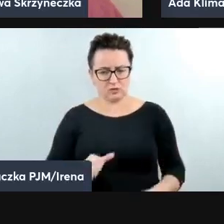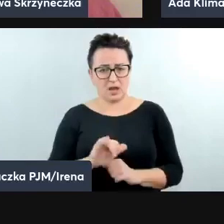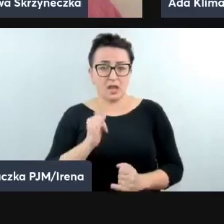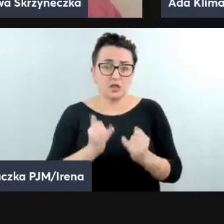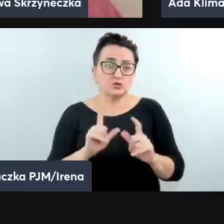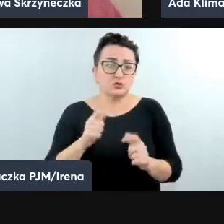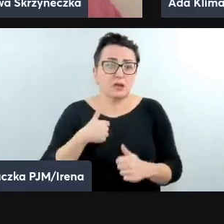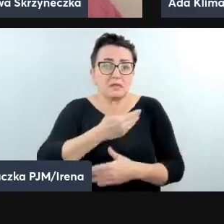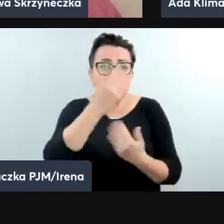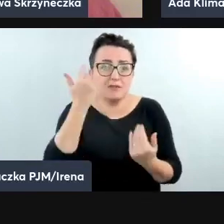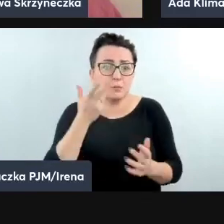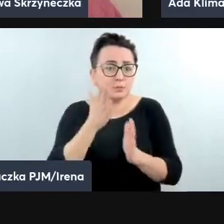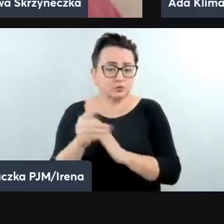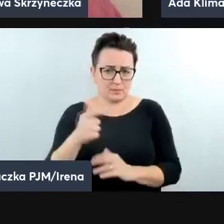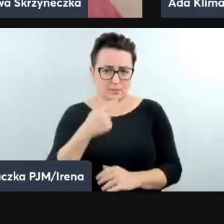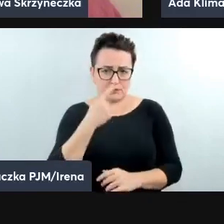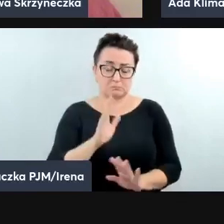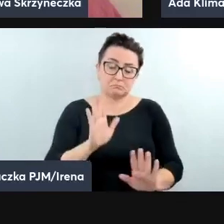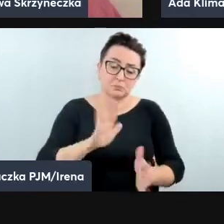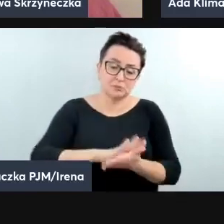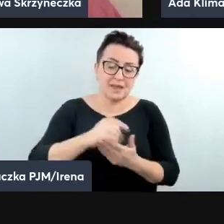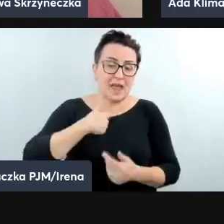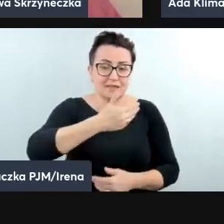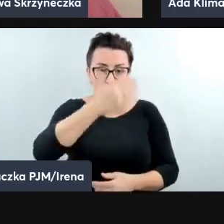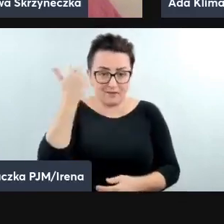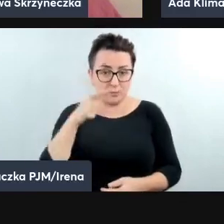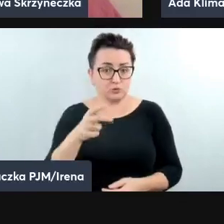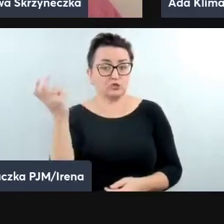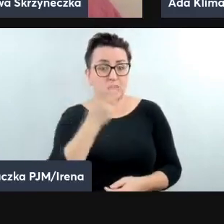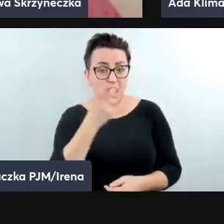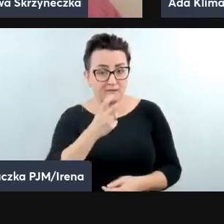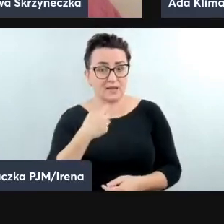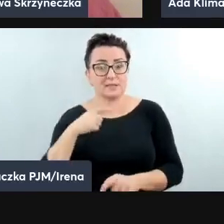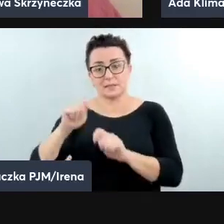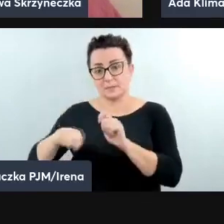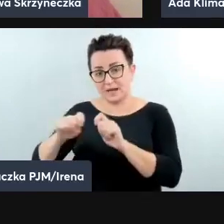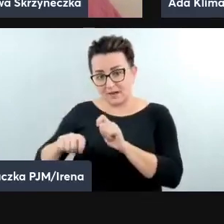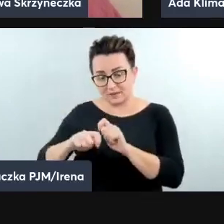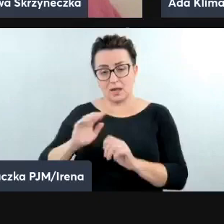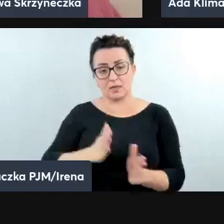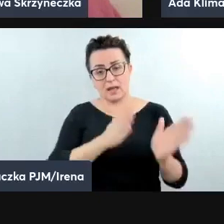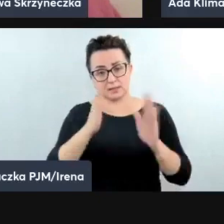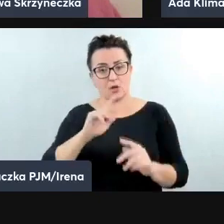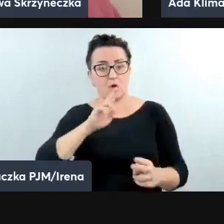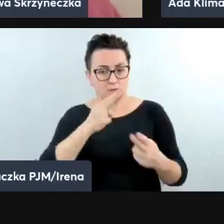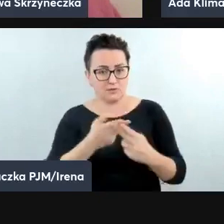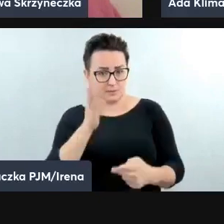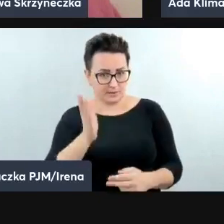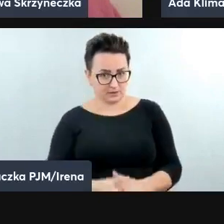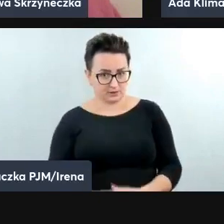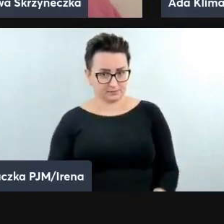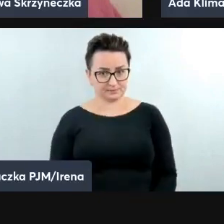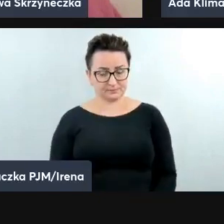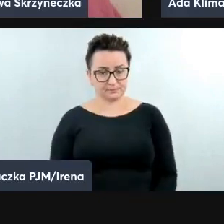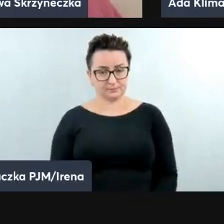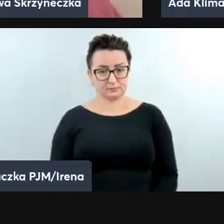wiem, to jest ciekawe, sprawdzę, wrócę do Was z odpowiedzią. Ja osobiście też lubię taką dość